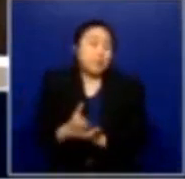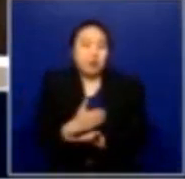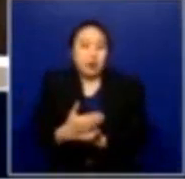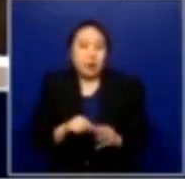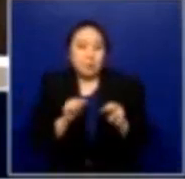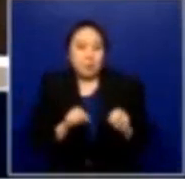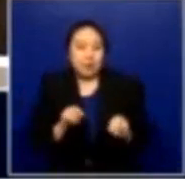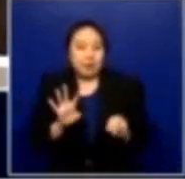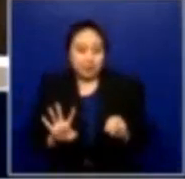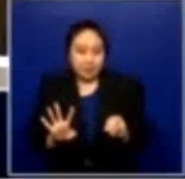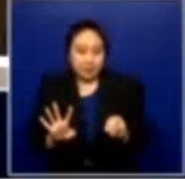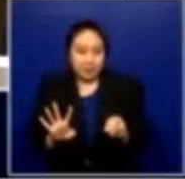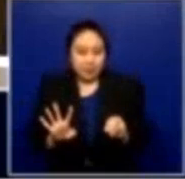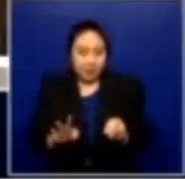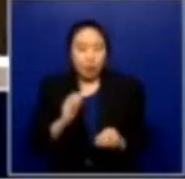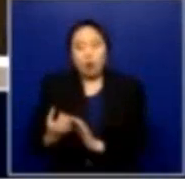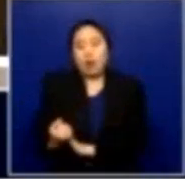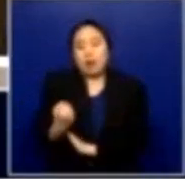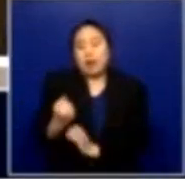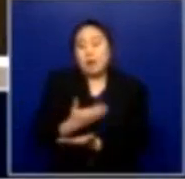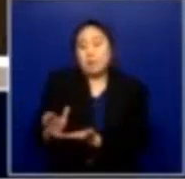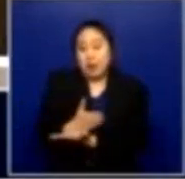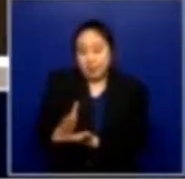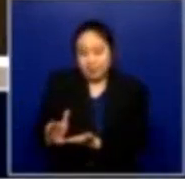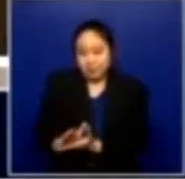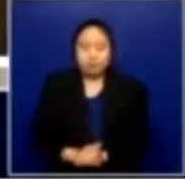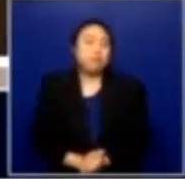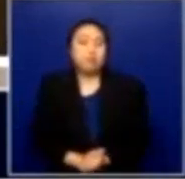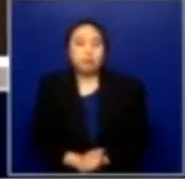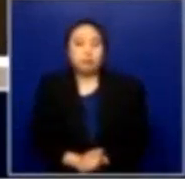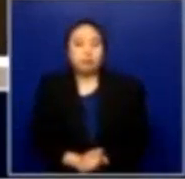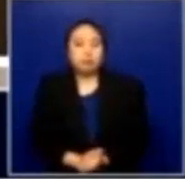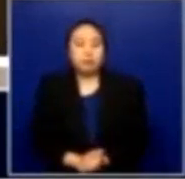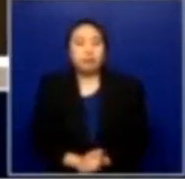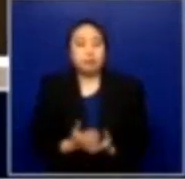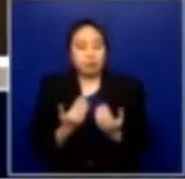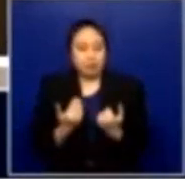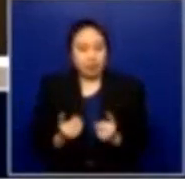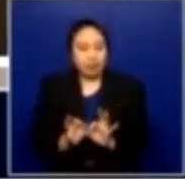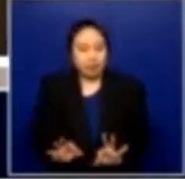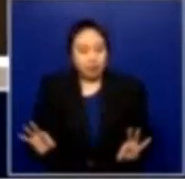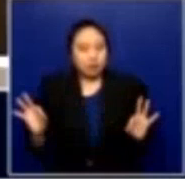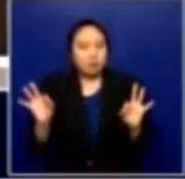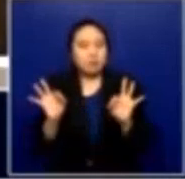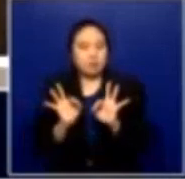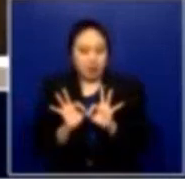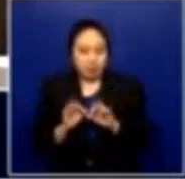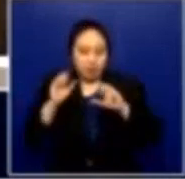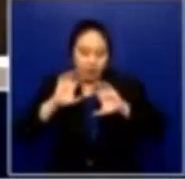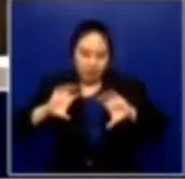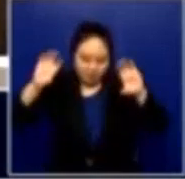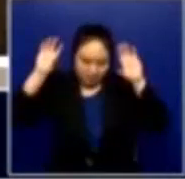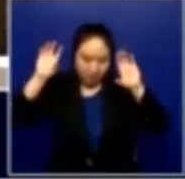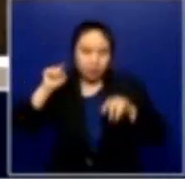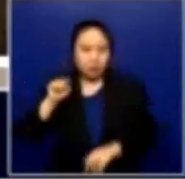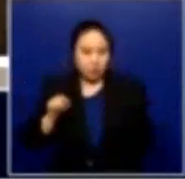าตรา4เรื่องของการกระจายอำนาจครับท่านประธานครับเป็นประเด็นสำคัญที่รัฐบาลควรจะ